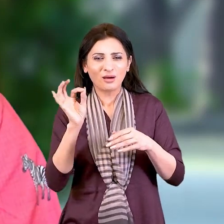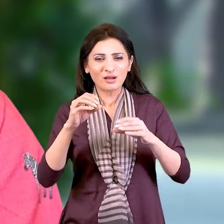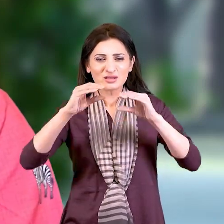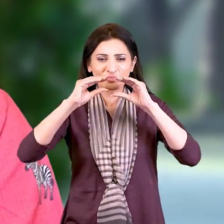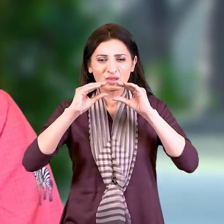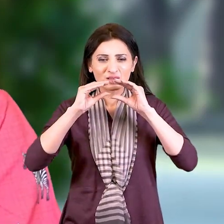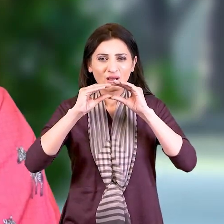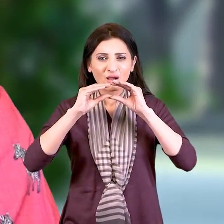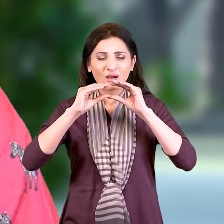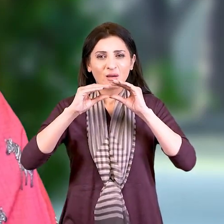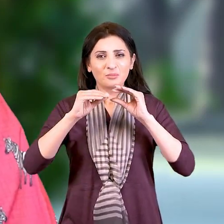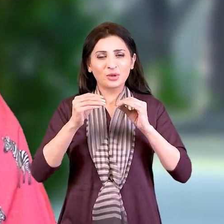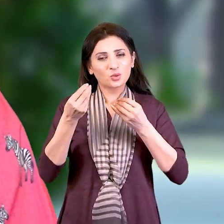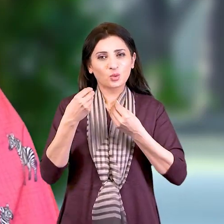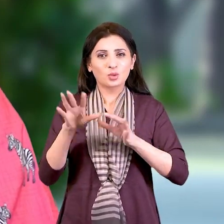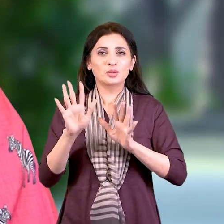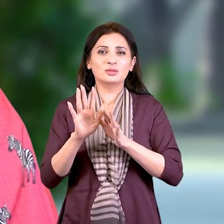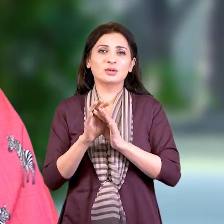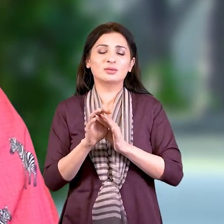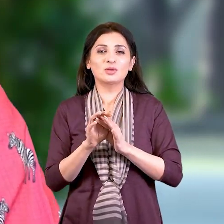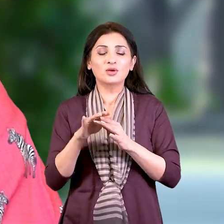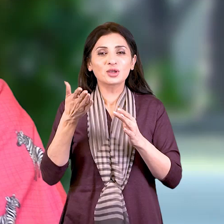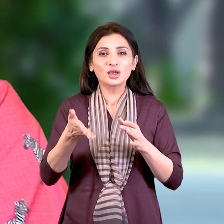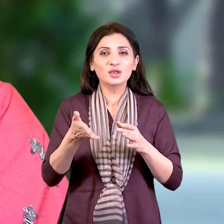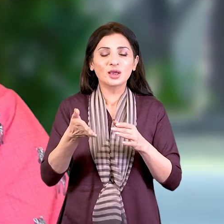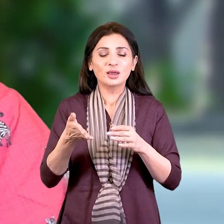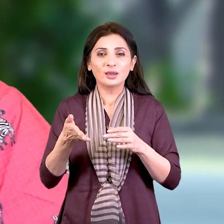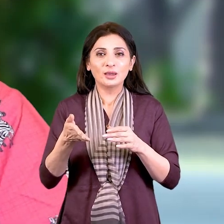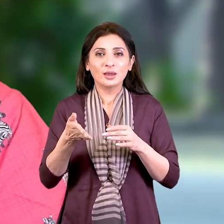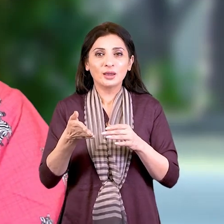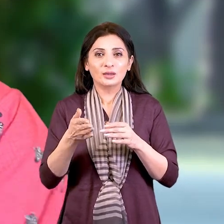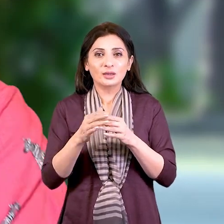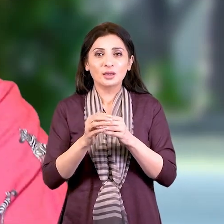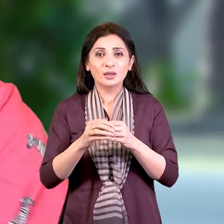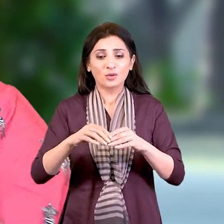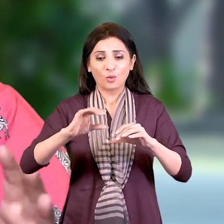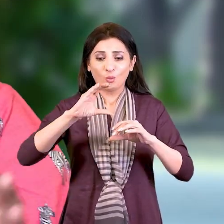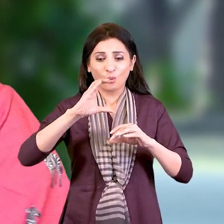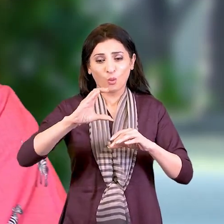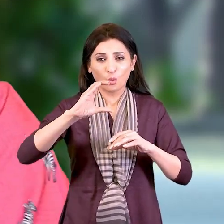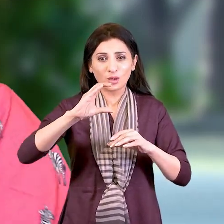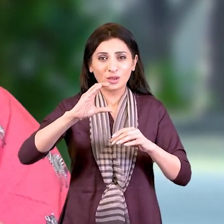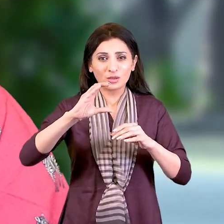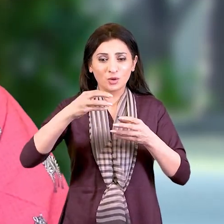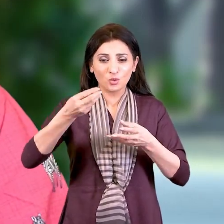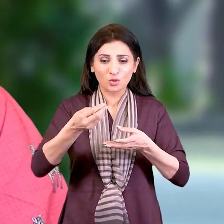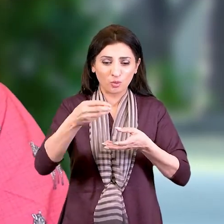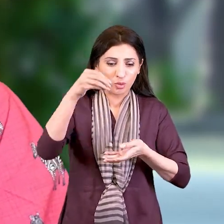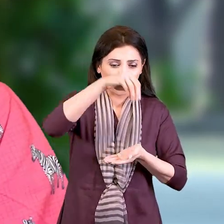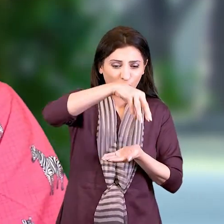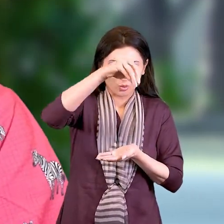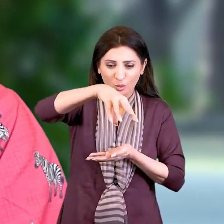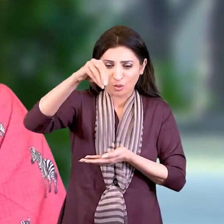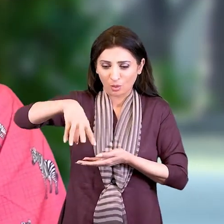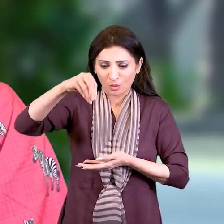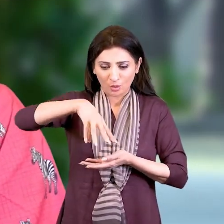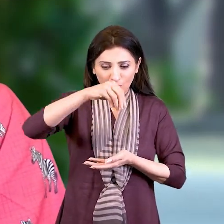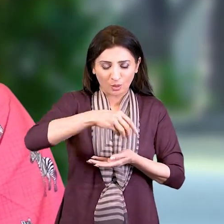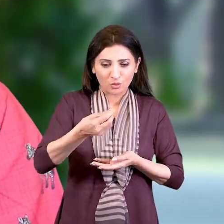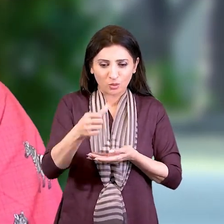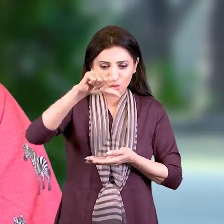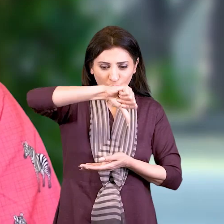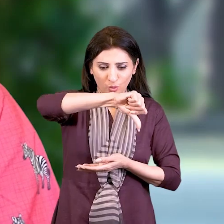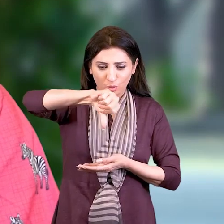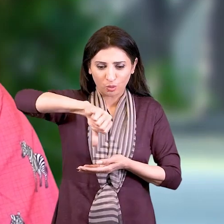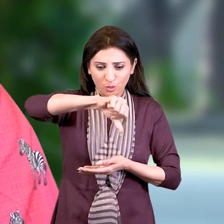देसी स्टाइल पिज़्ज़ा है, जिसकी मोटी सी डो है, बहुत ज़्यादा टॉपिंग्स हैं, फुल ऑफ सॉसेज एंड फुल ऑफ टॉपिंग. So when we brought around